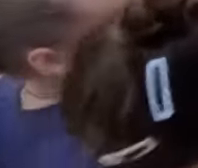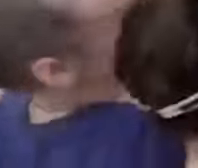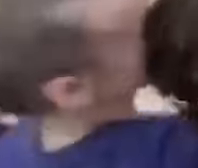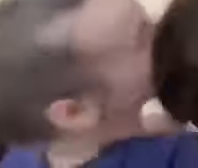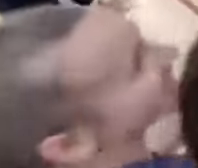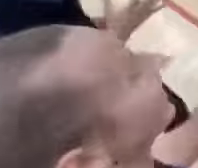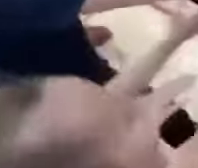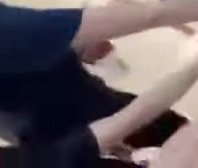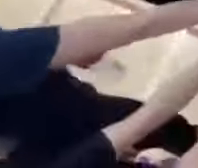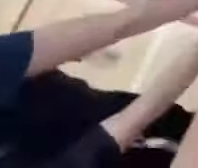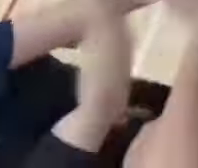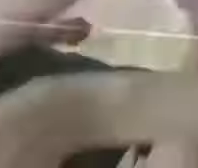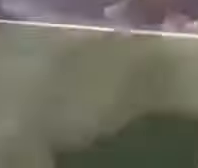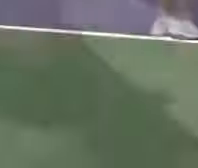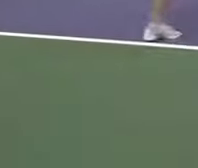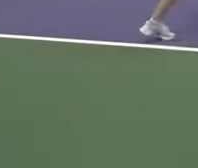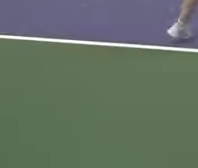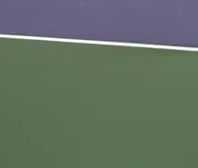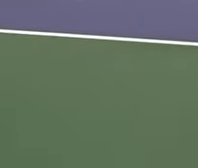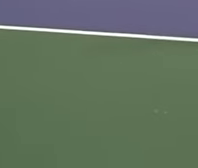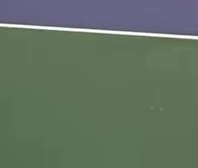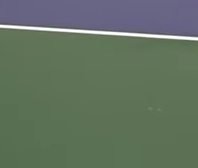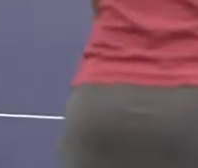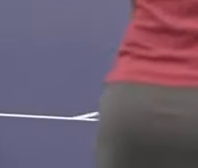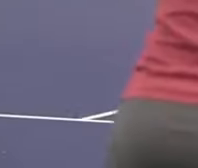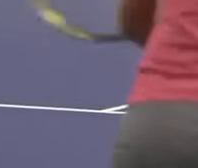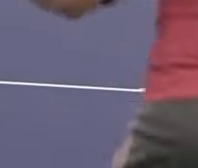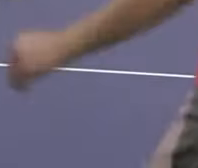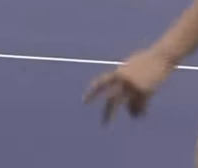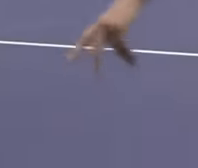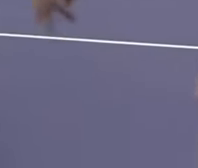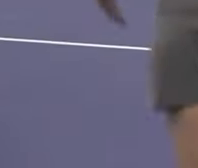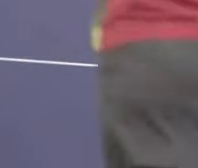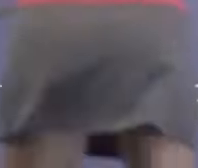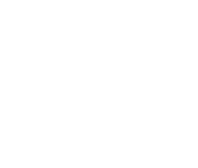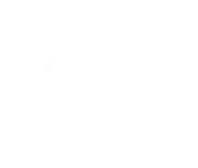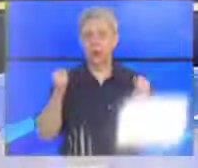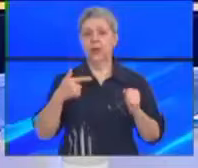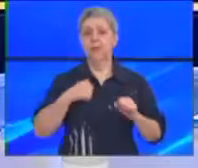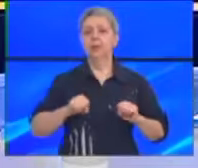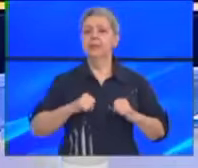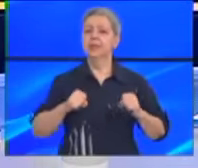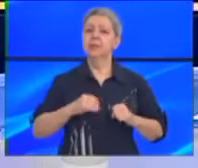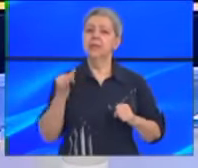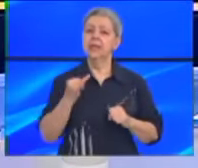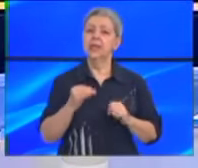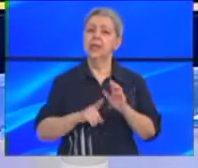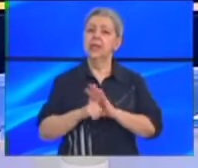Профессиональные клубы – это гордость Хабаровского края. Мы продолжим поддержку профессионального спорта, но мы постараемся